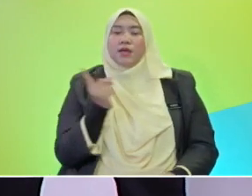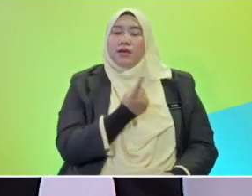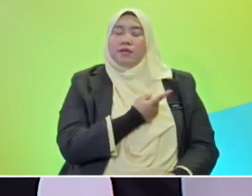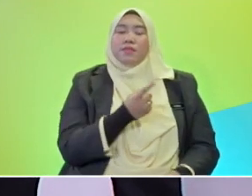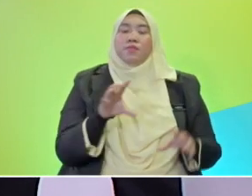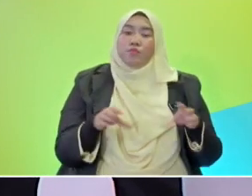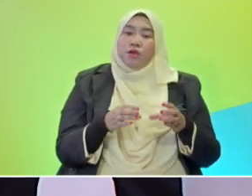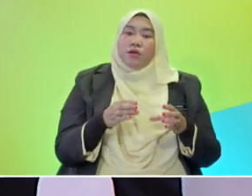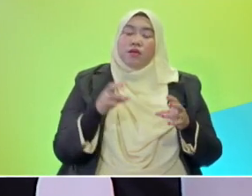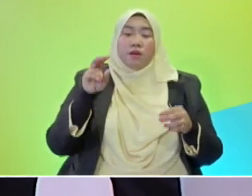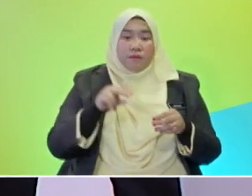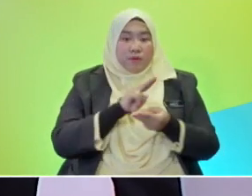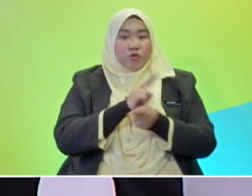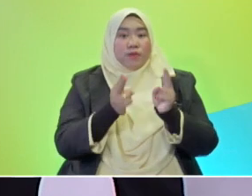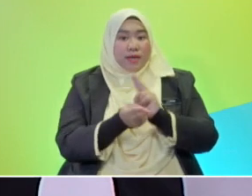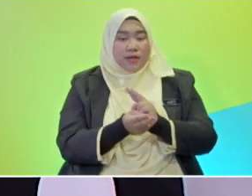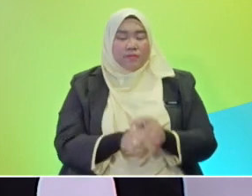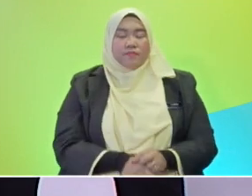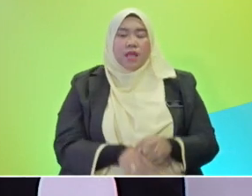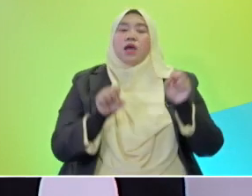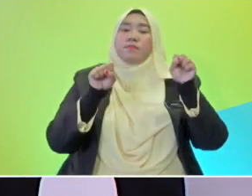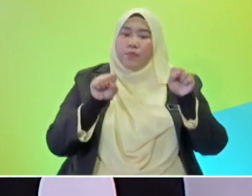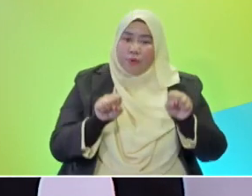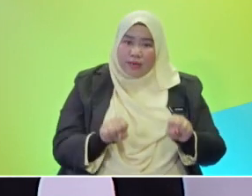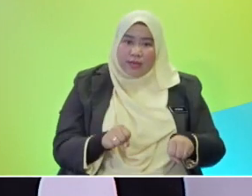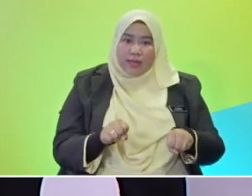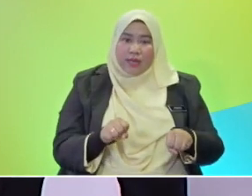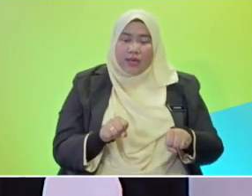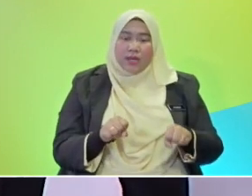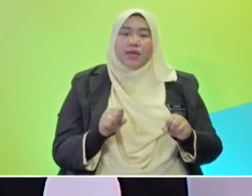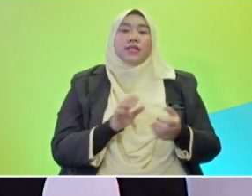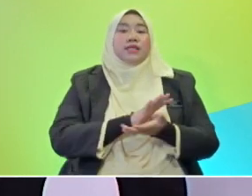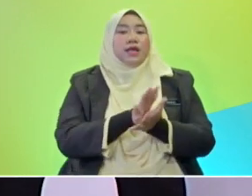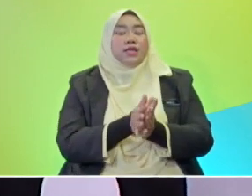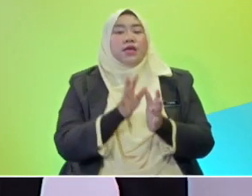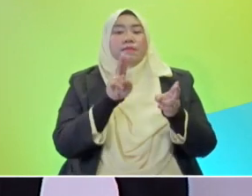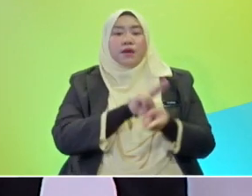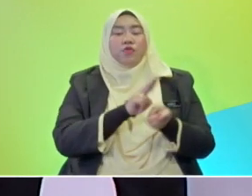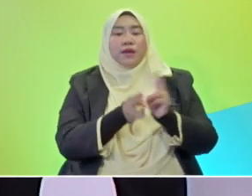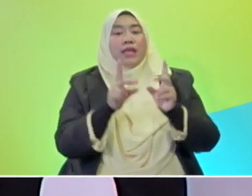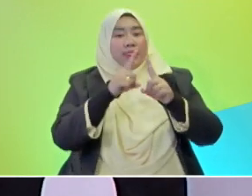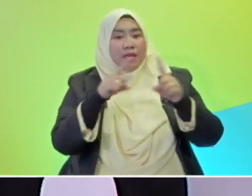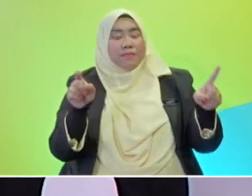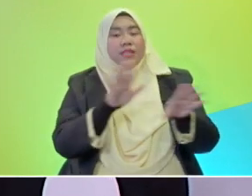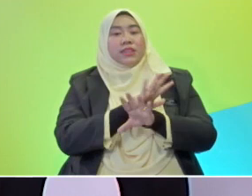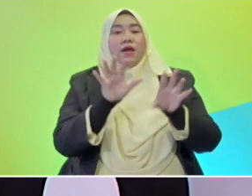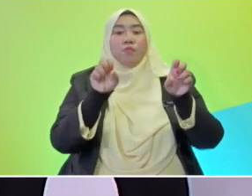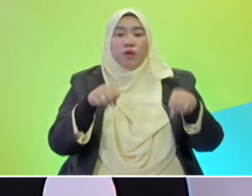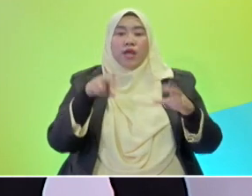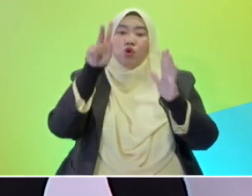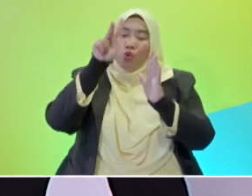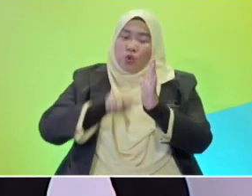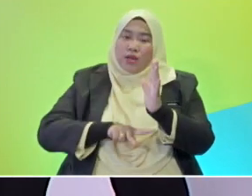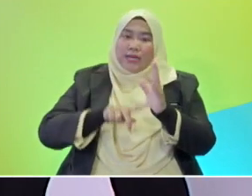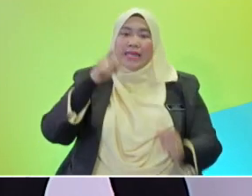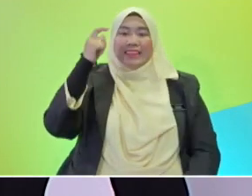pertama boleh berlaku perubahan tetapi kita tidak boleh mengurangkan TV sebagai